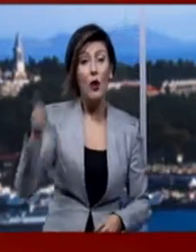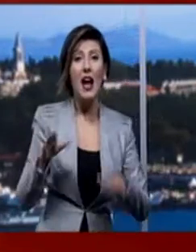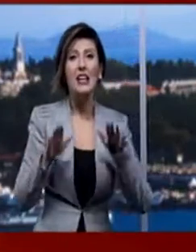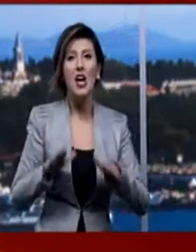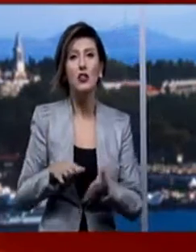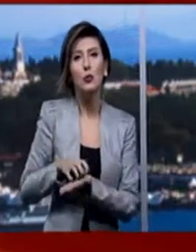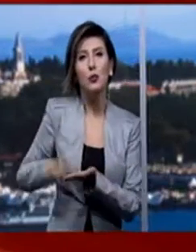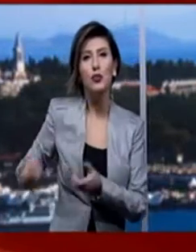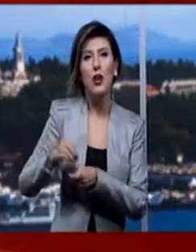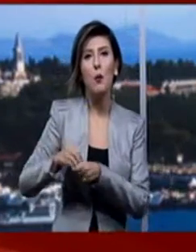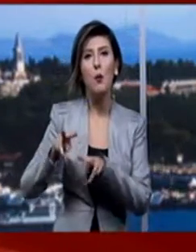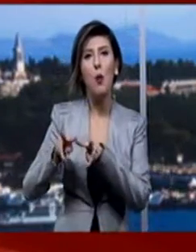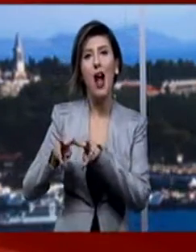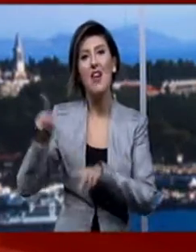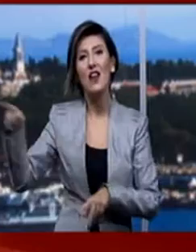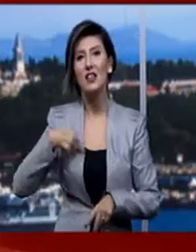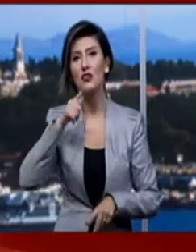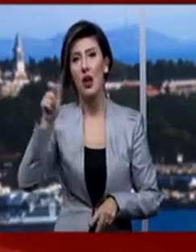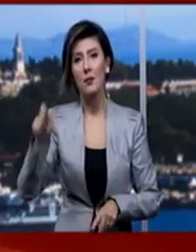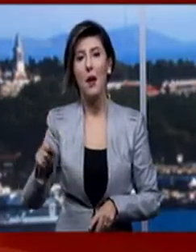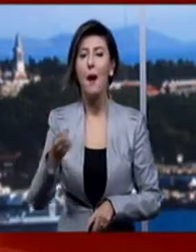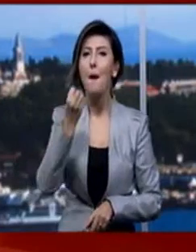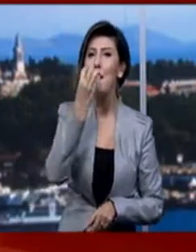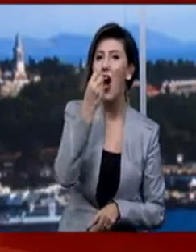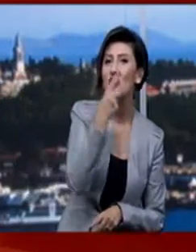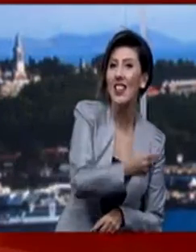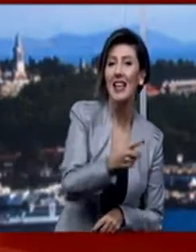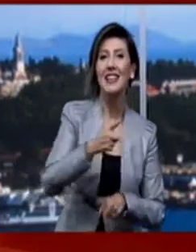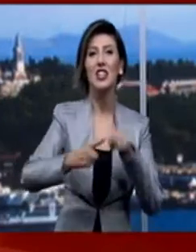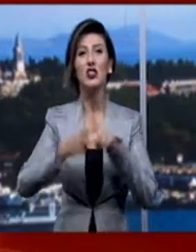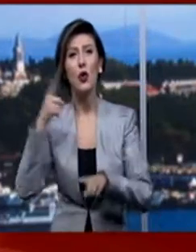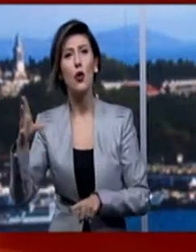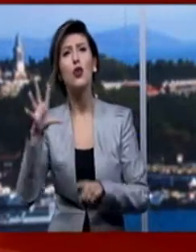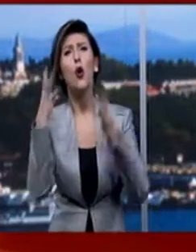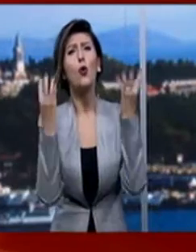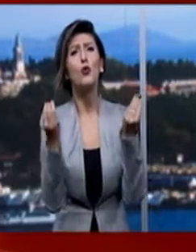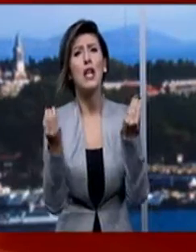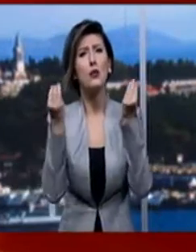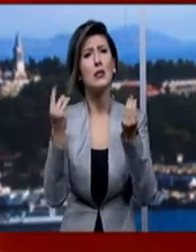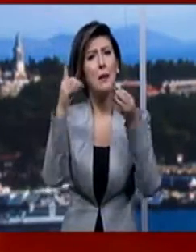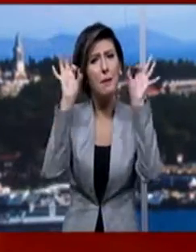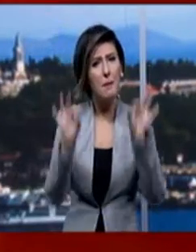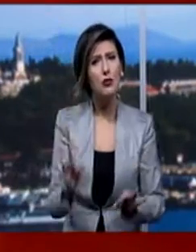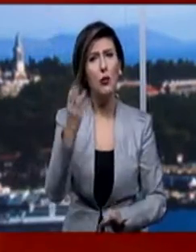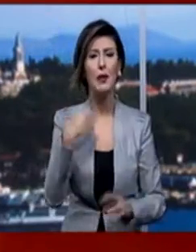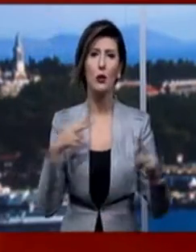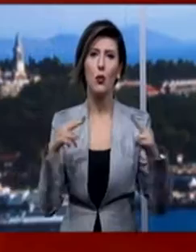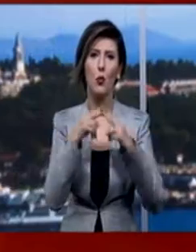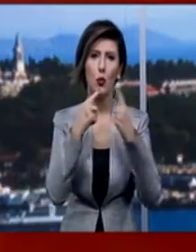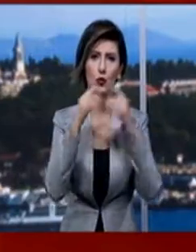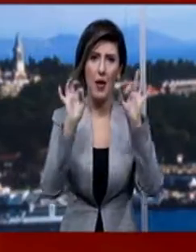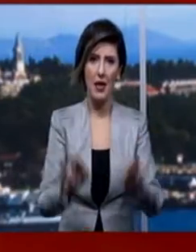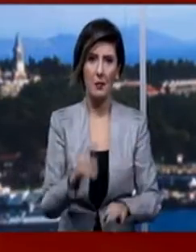için muhalefete çağrıda bulundu. Sayın Bahçeli de Sayın Kılıçdaroğlu'yla da çok güzel bir başlangıç olan görüşme